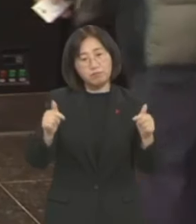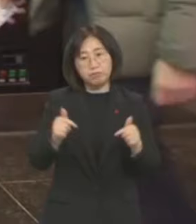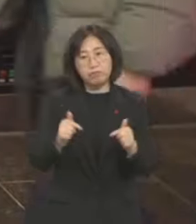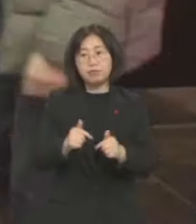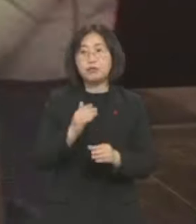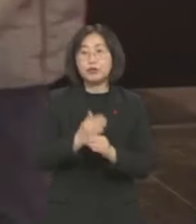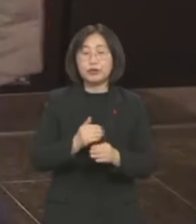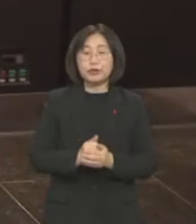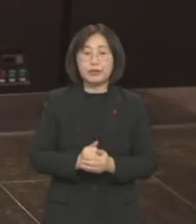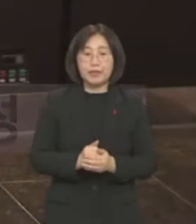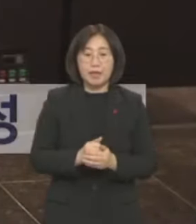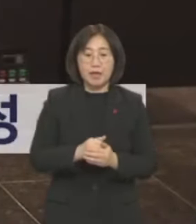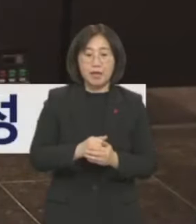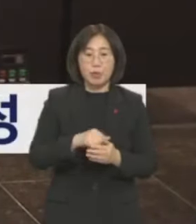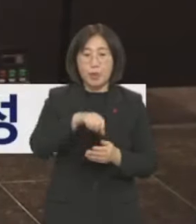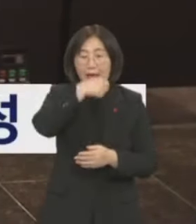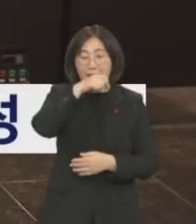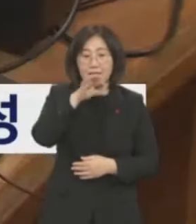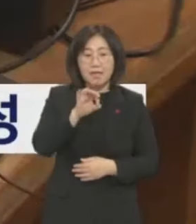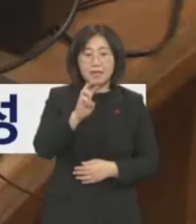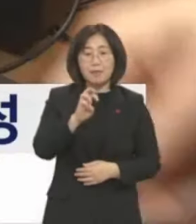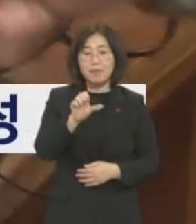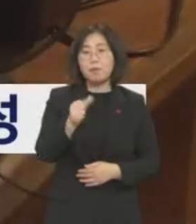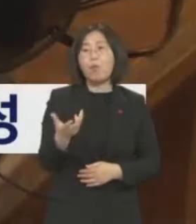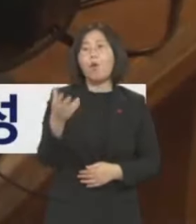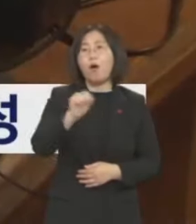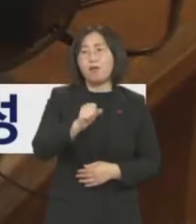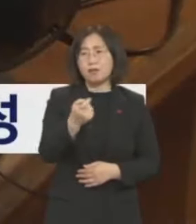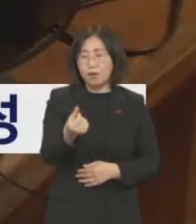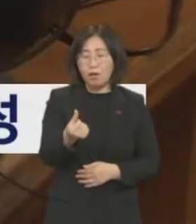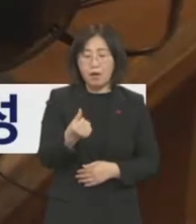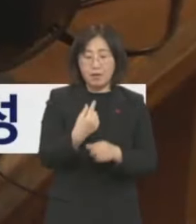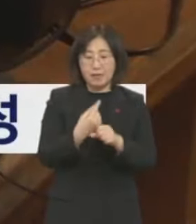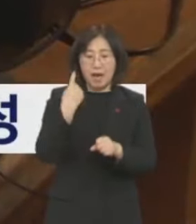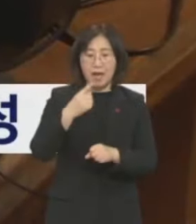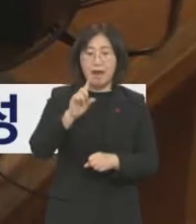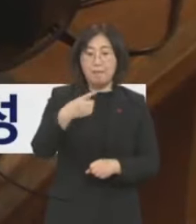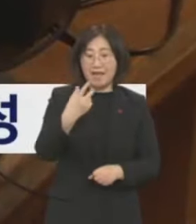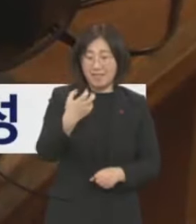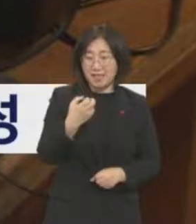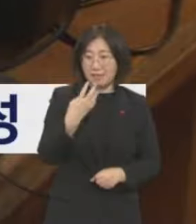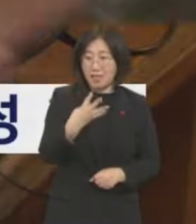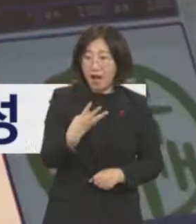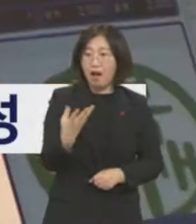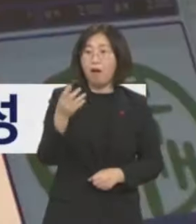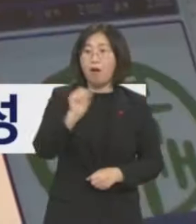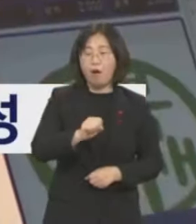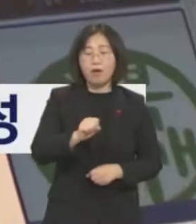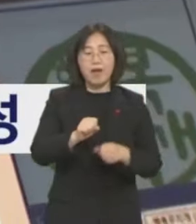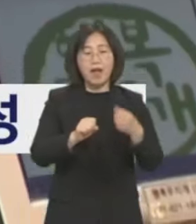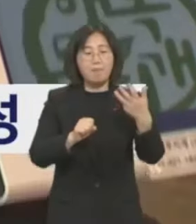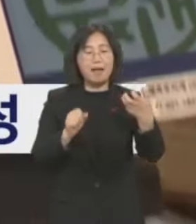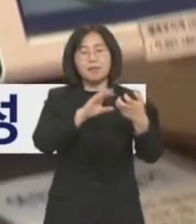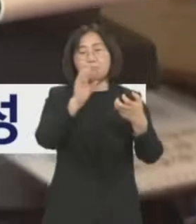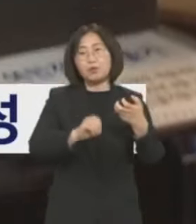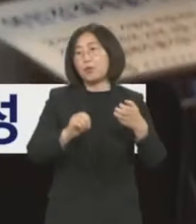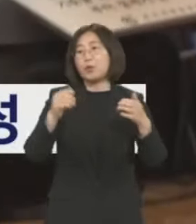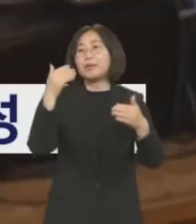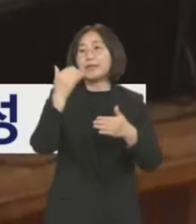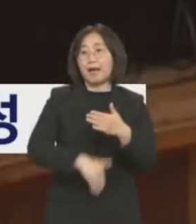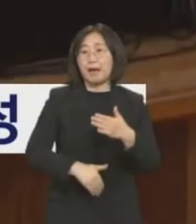특히 올해는 여민전 예산이 35억만 편성된 상태로 지난해 174억 원에서 80%나